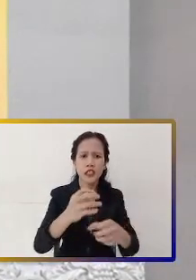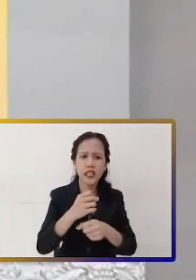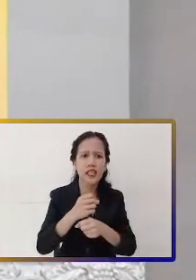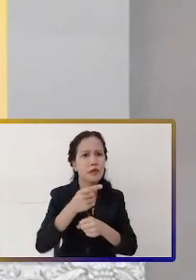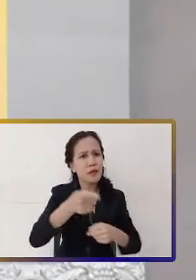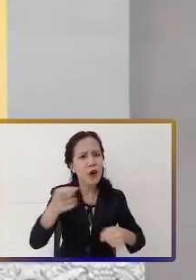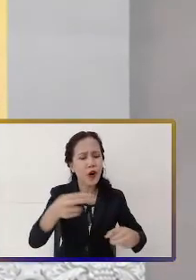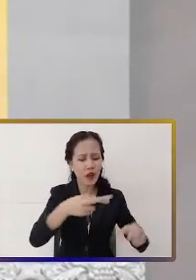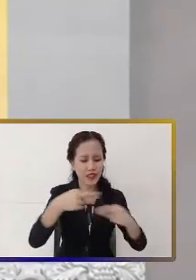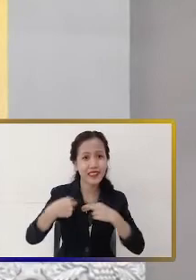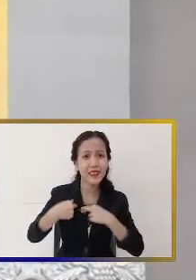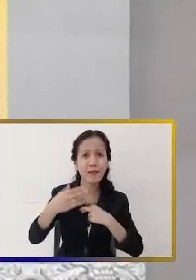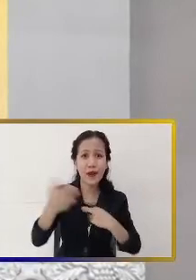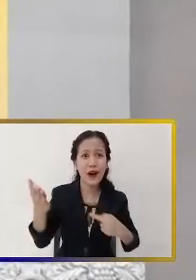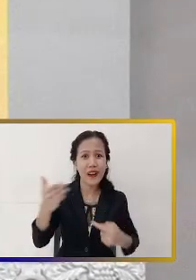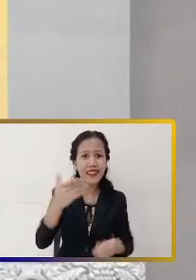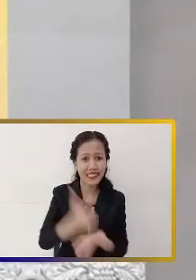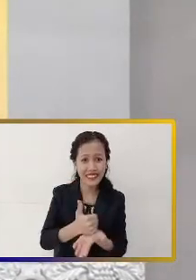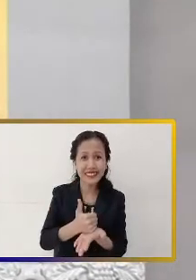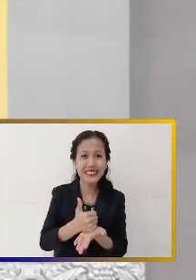Oh, yeah.